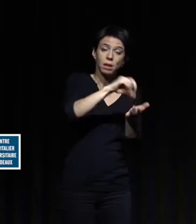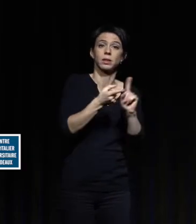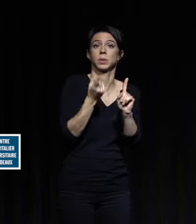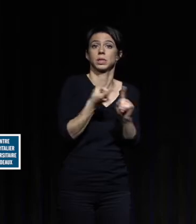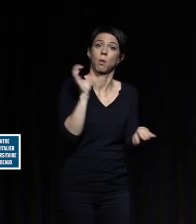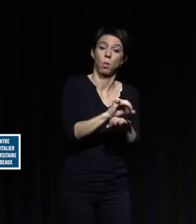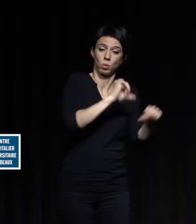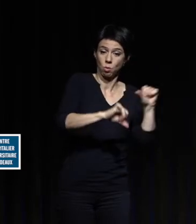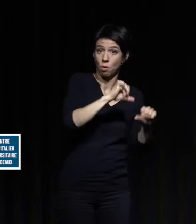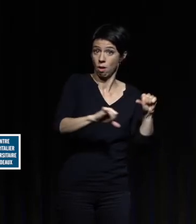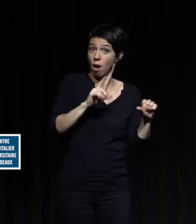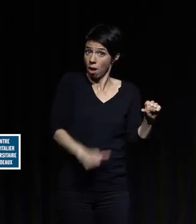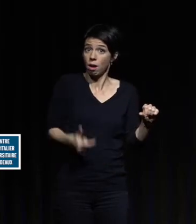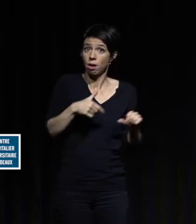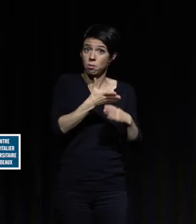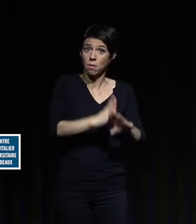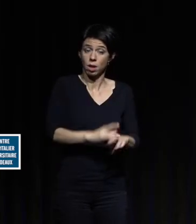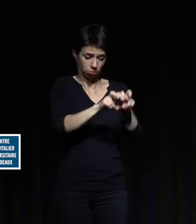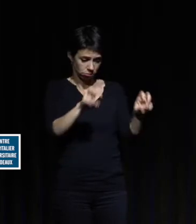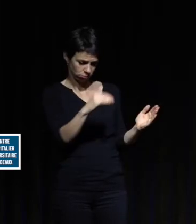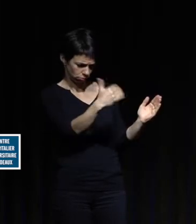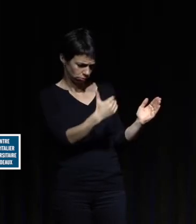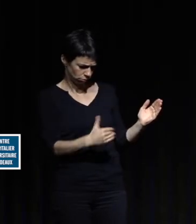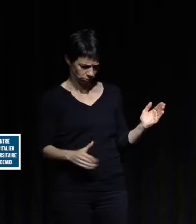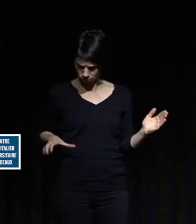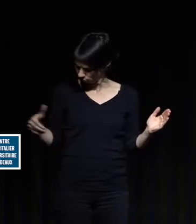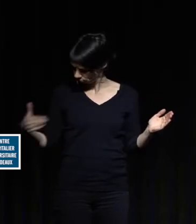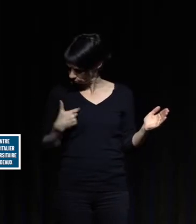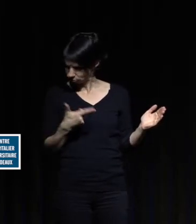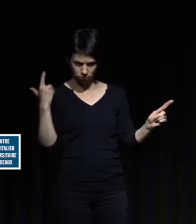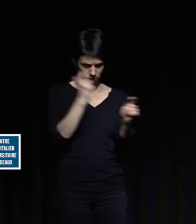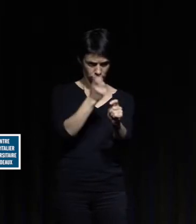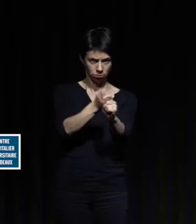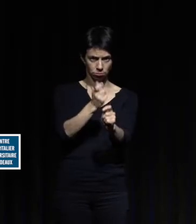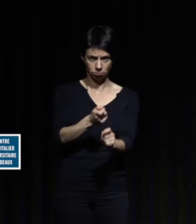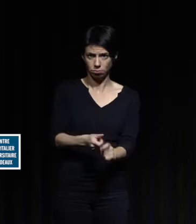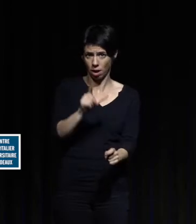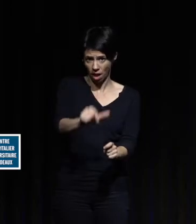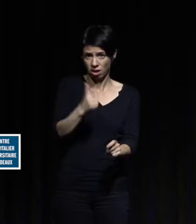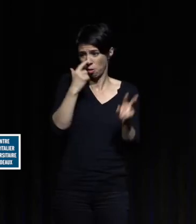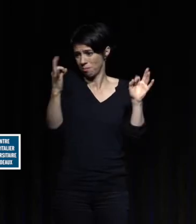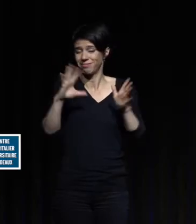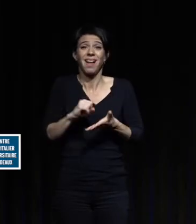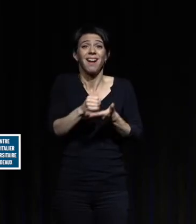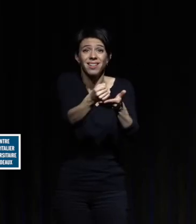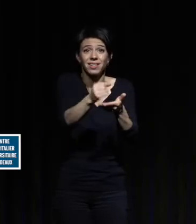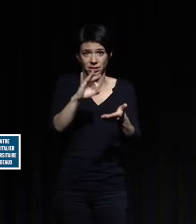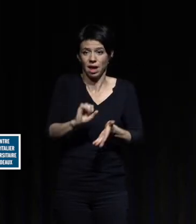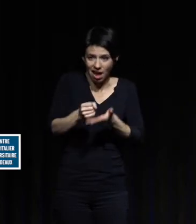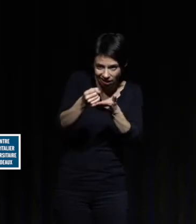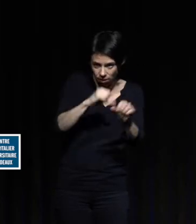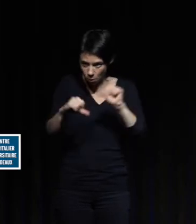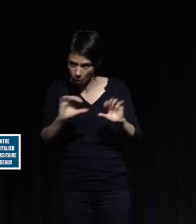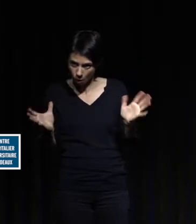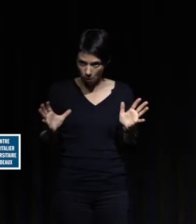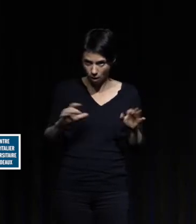pharmacopée en même temps que d'autres traitements que l'on voit sur cette diapo qui vont aider à la prise en charge douloureuse de